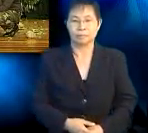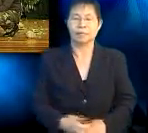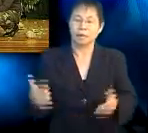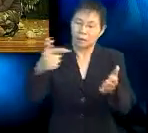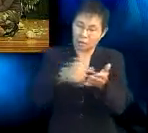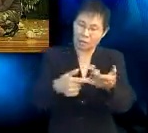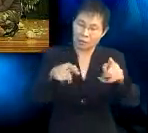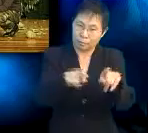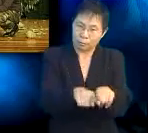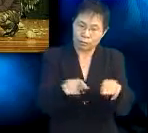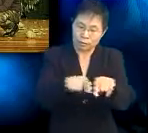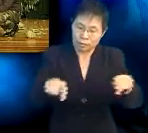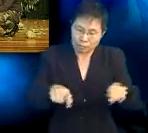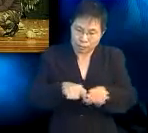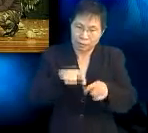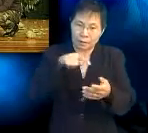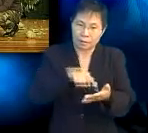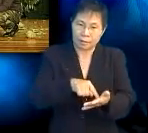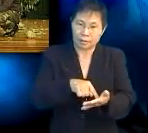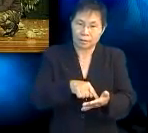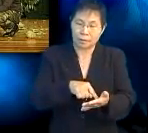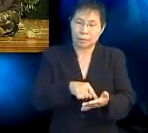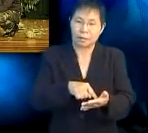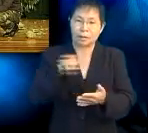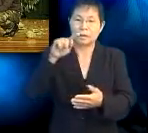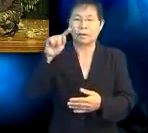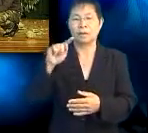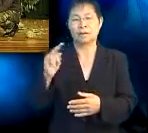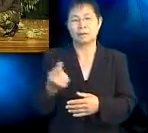Lagipun, tempat ni hanya sementara saja.